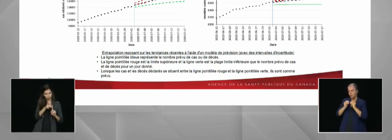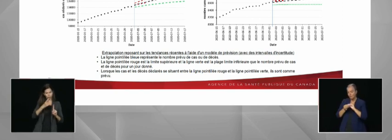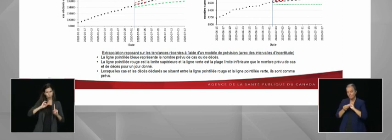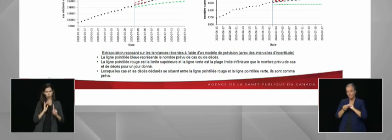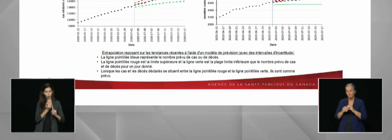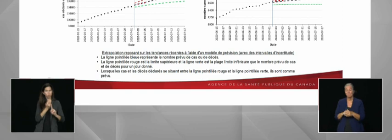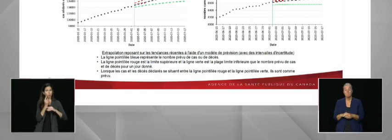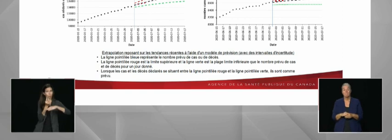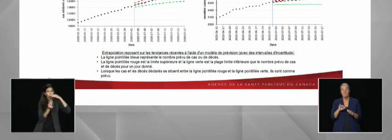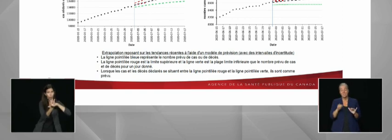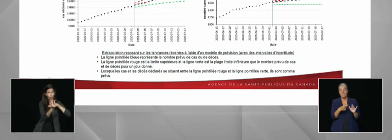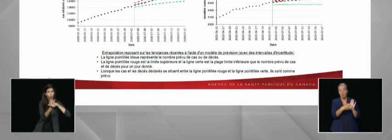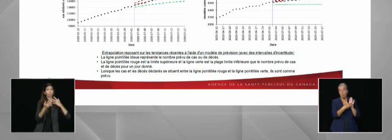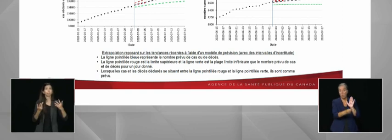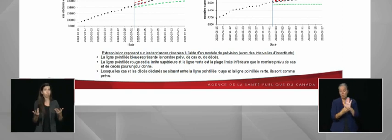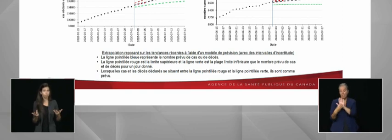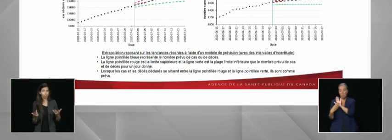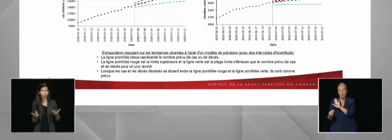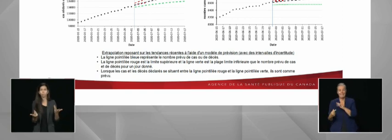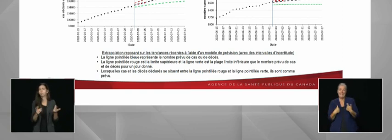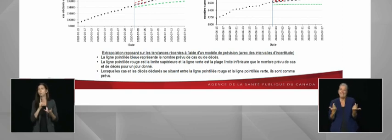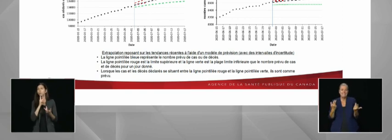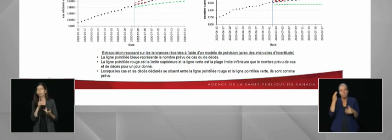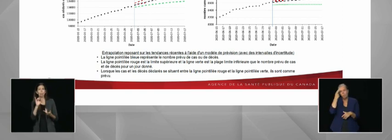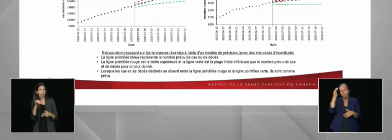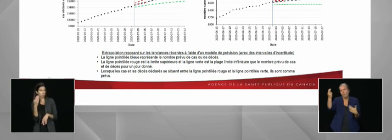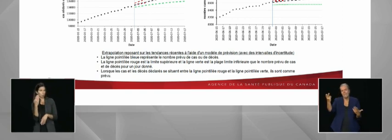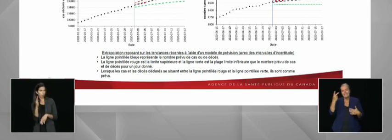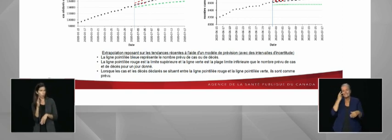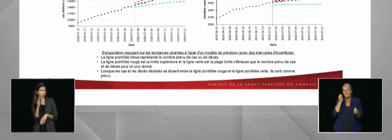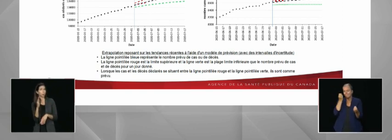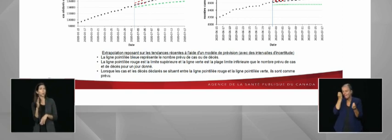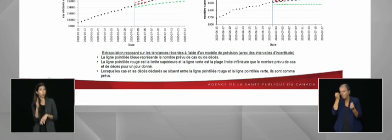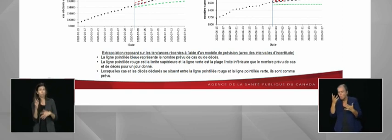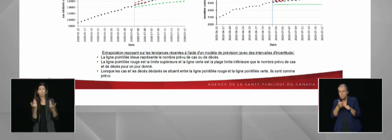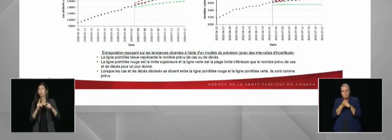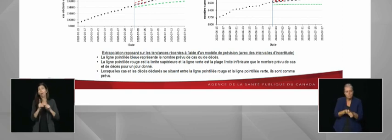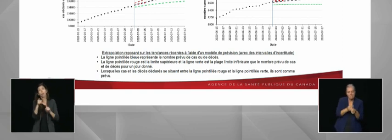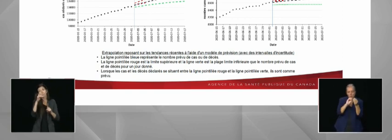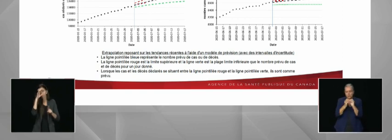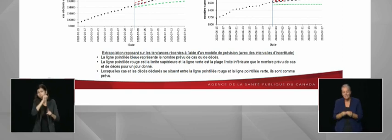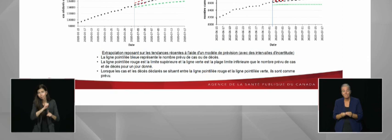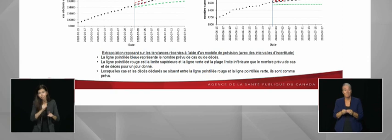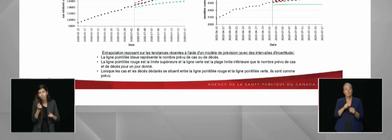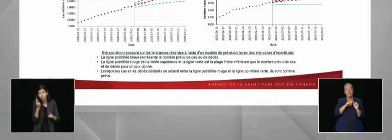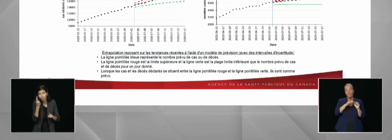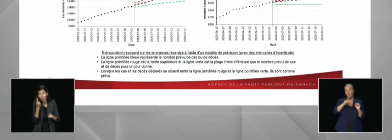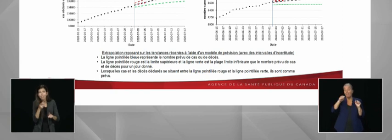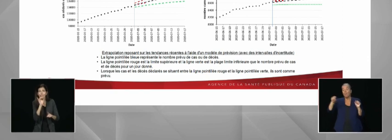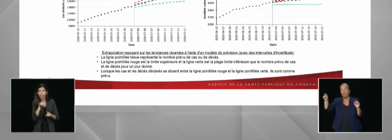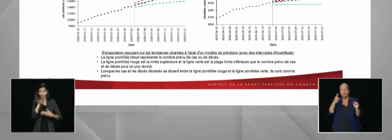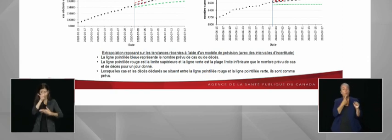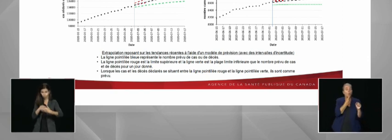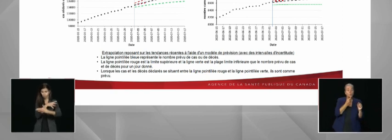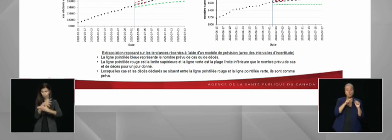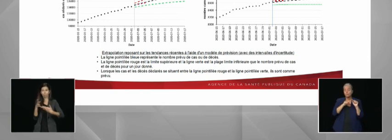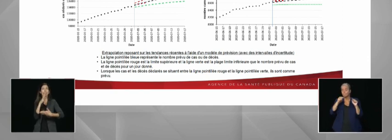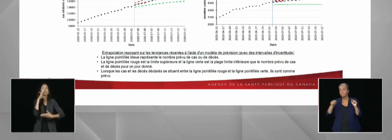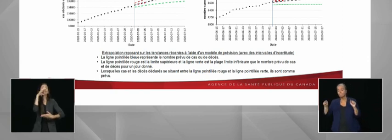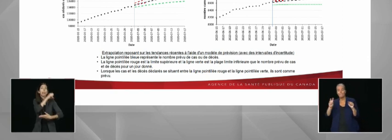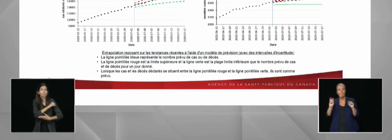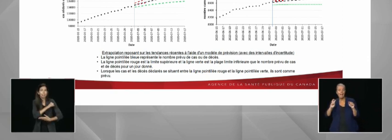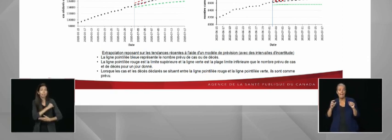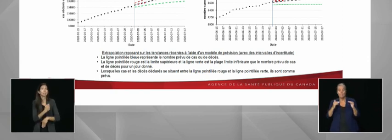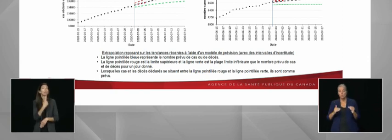ou une hypothèse informée, les lignes rouges et vertes représentent les limites supérieures et inférieures de cette